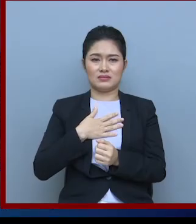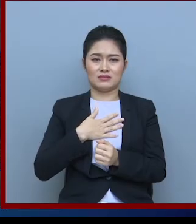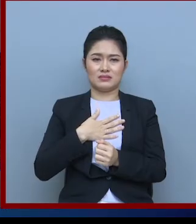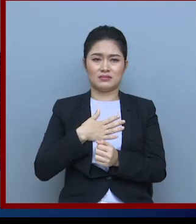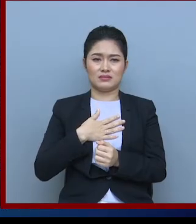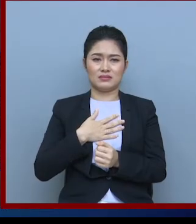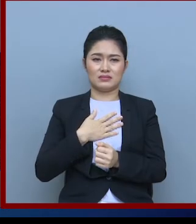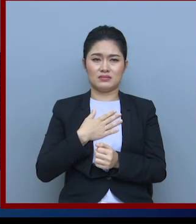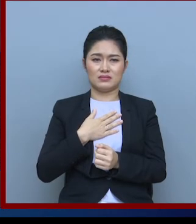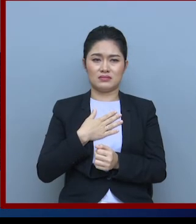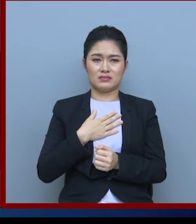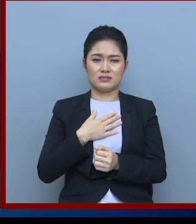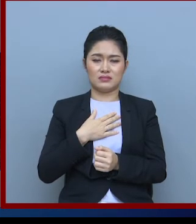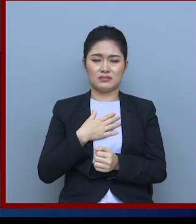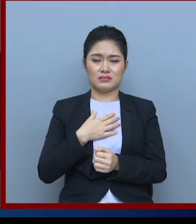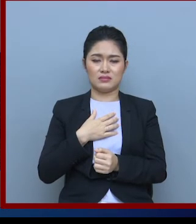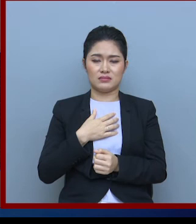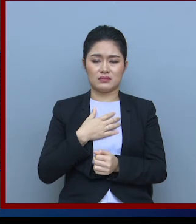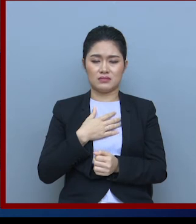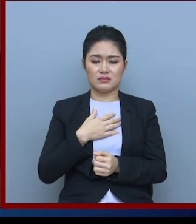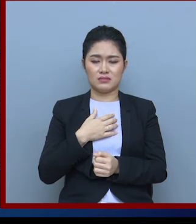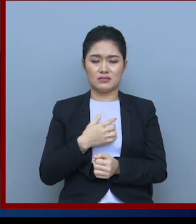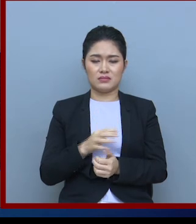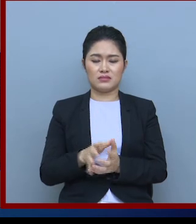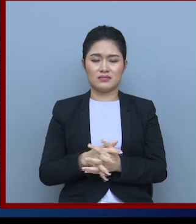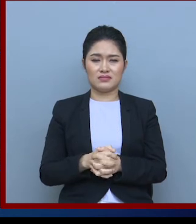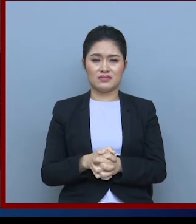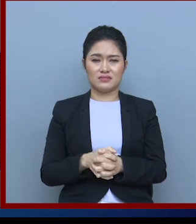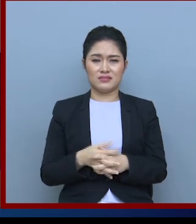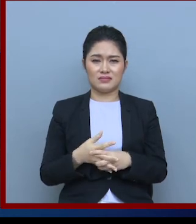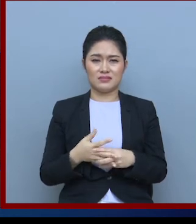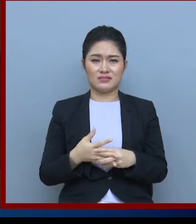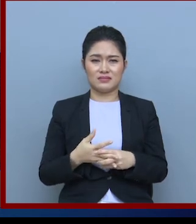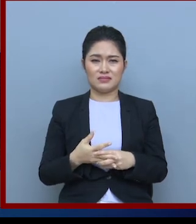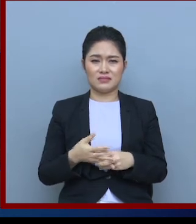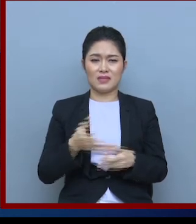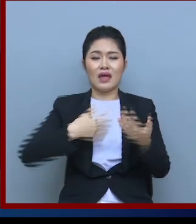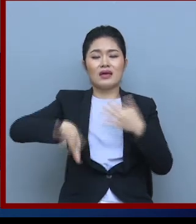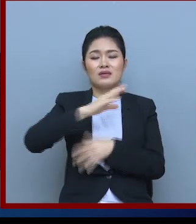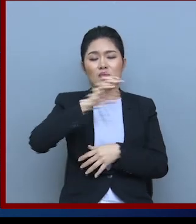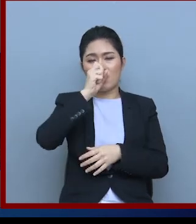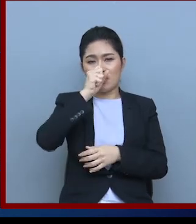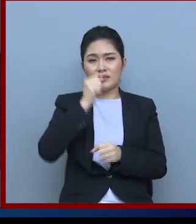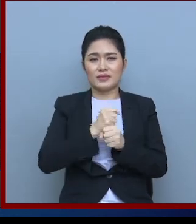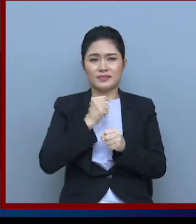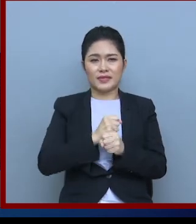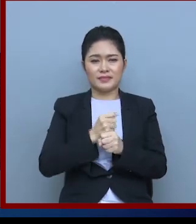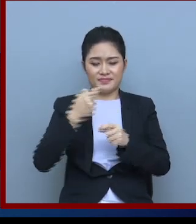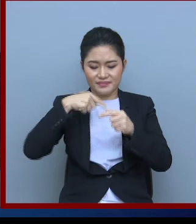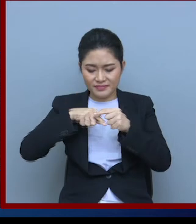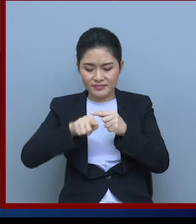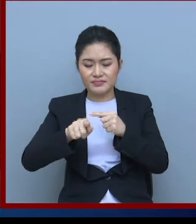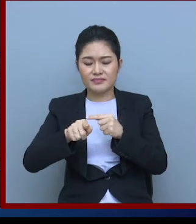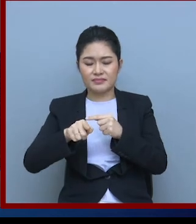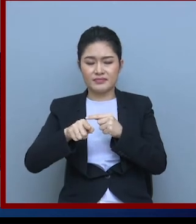การออกจากระบบก่อนนะครับเดี๋ยวผมจะให้ทุกคนนะครับไซน์อัพเข้